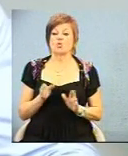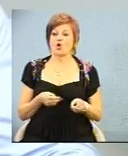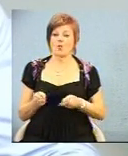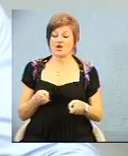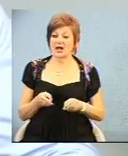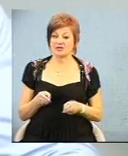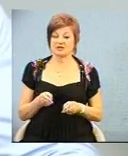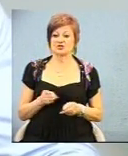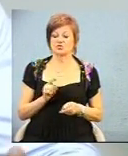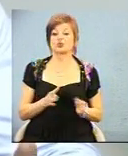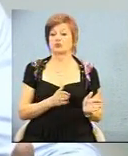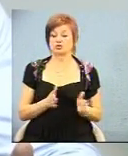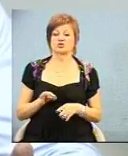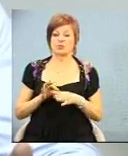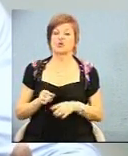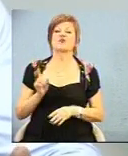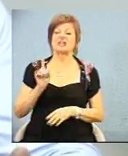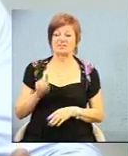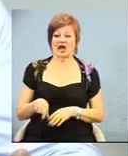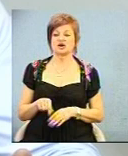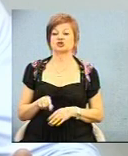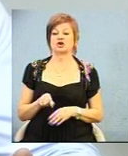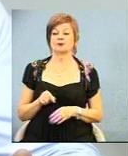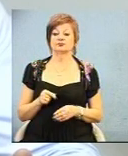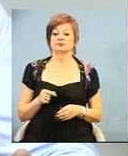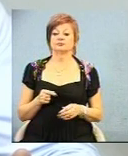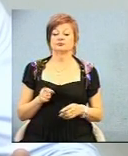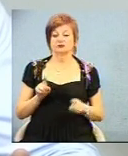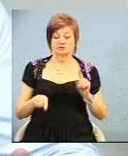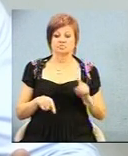они проводят систематически, но и даже на